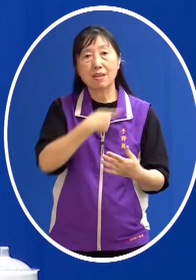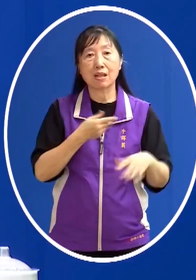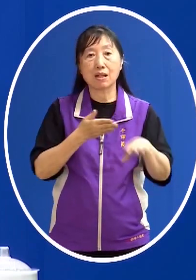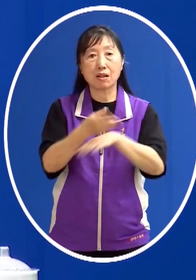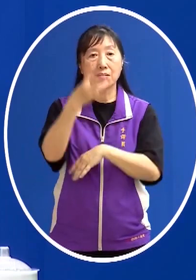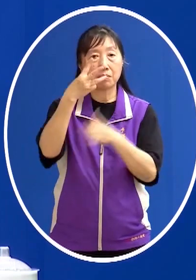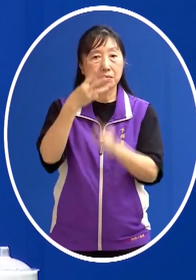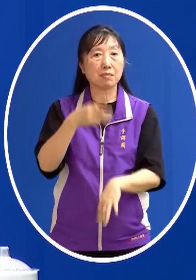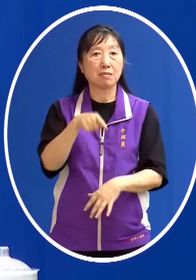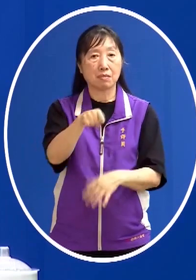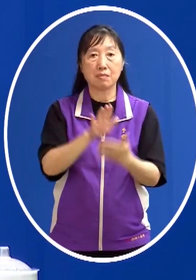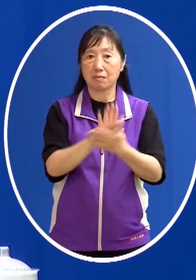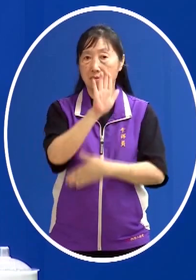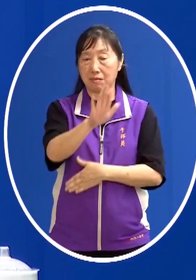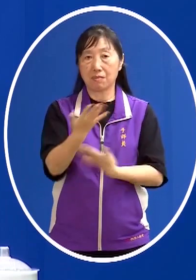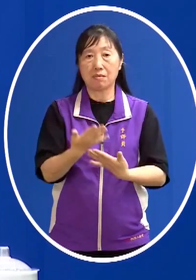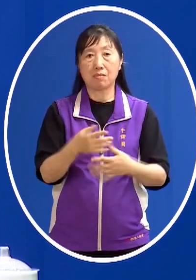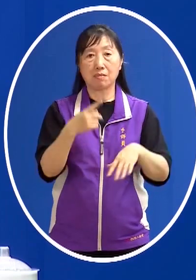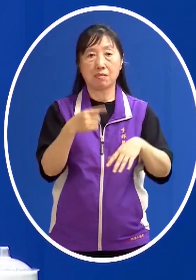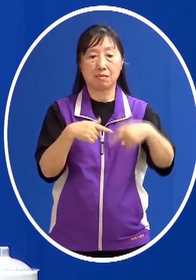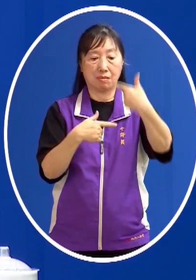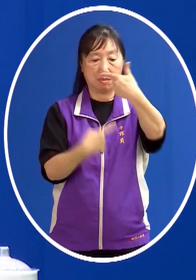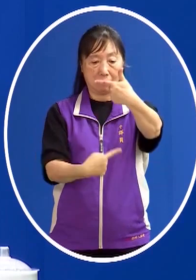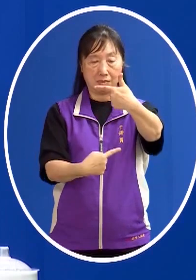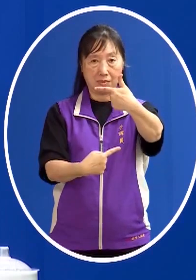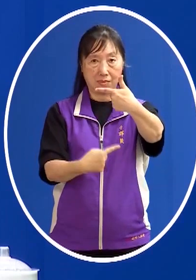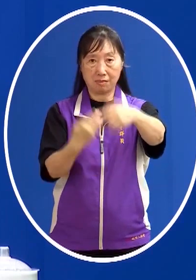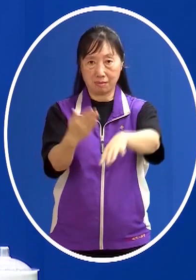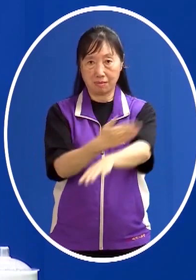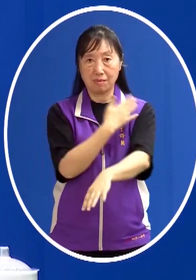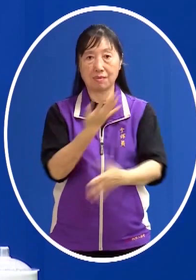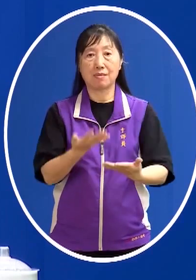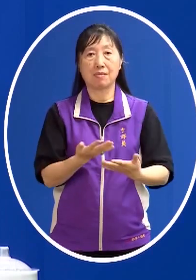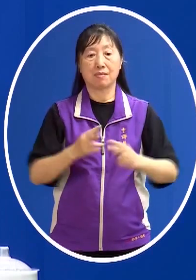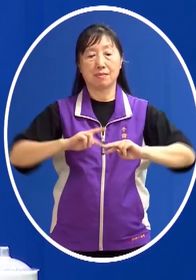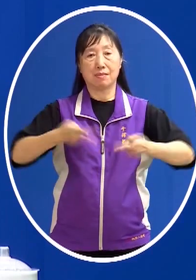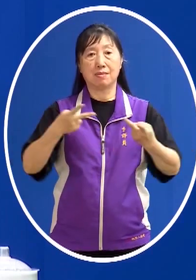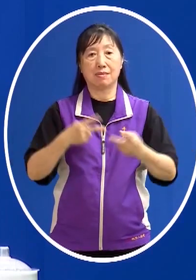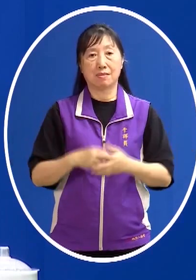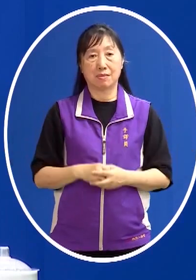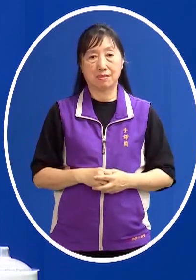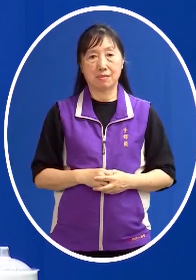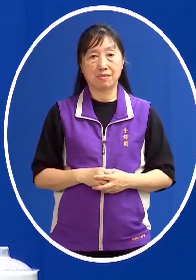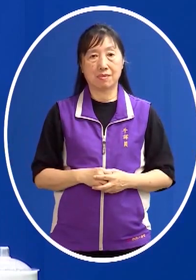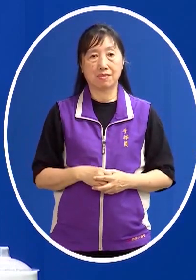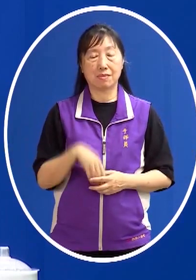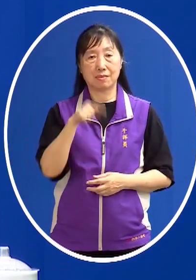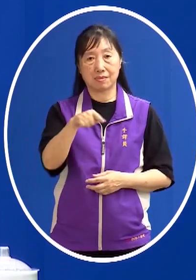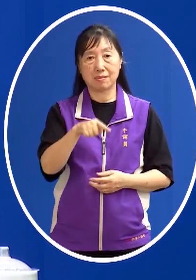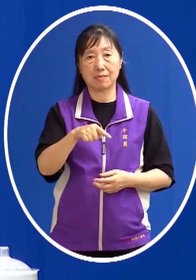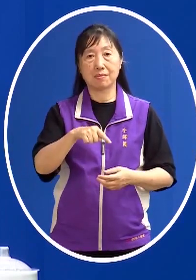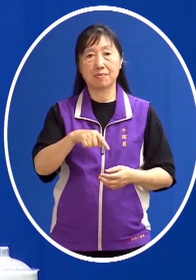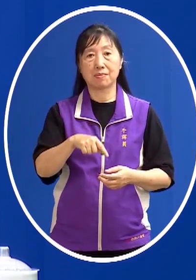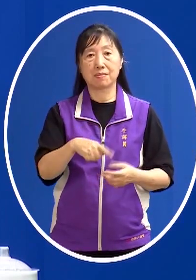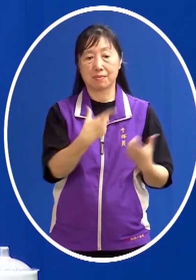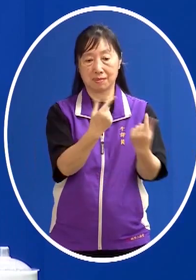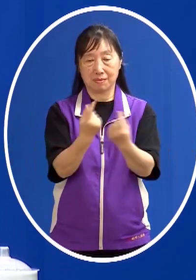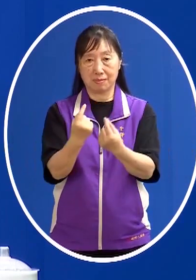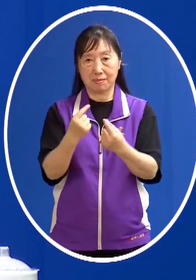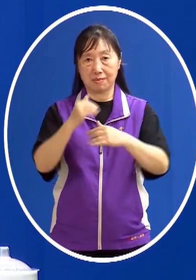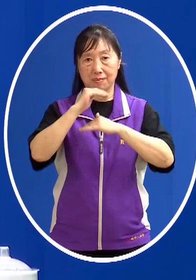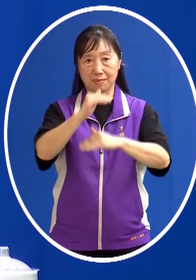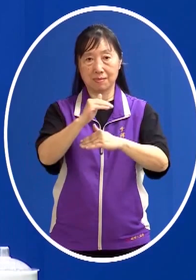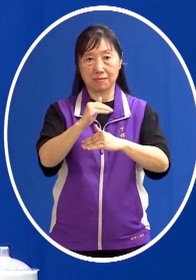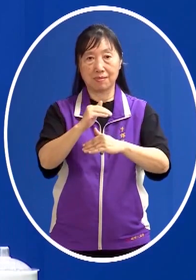以后，所以呢，从6月1号我们就改采这个定额征用国